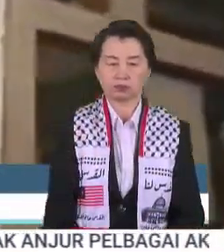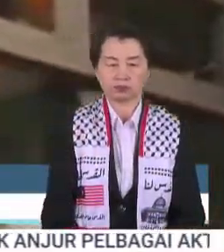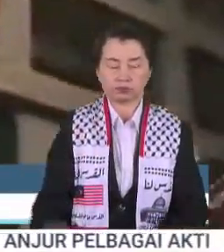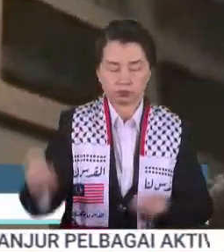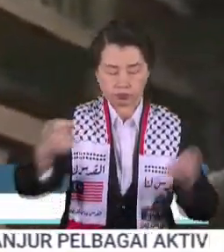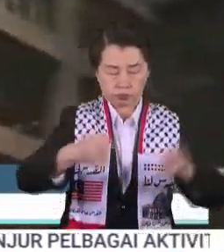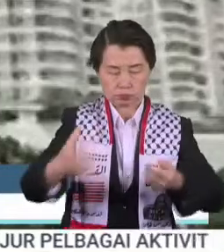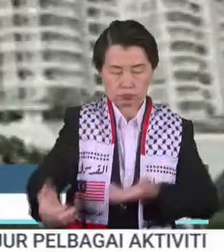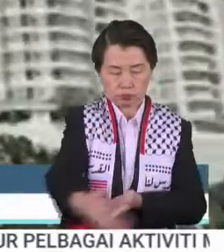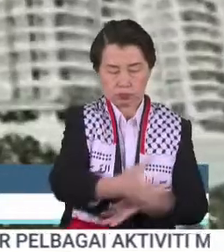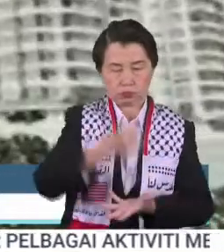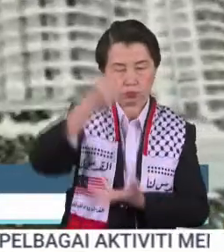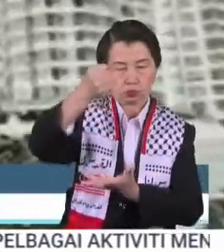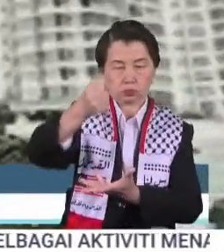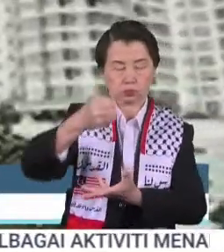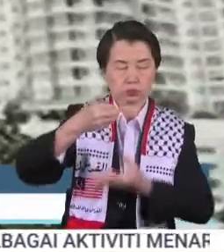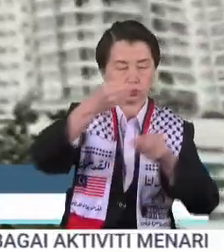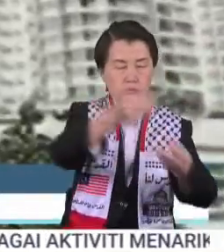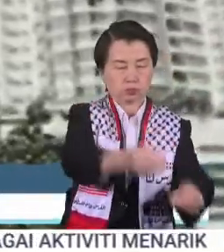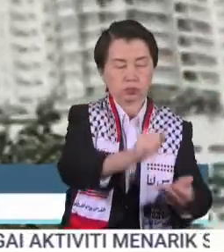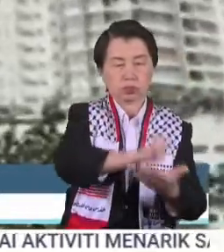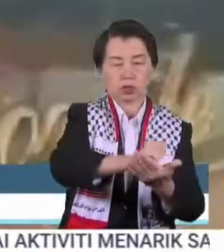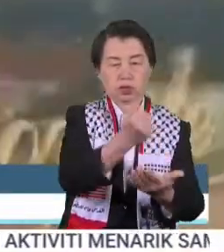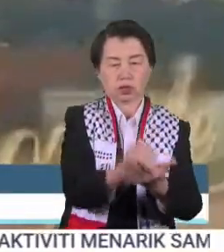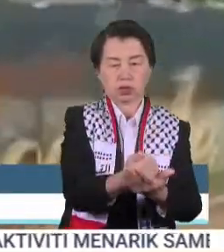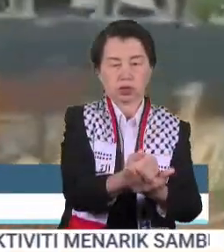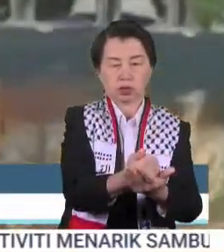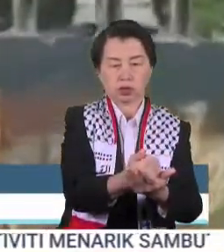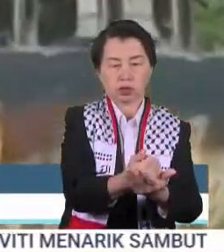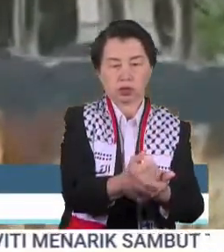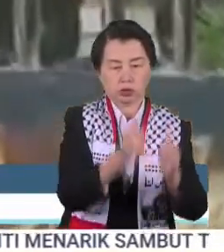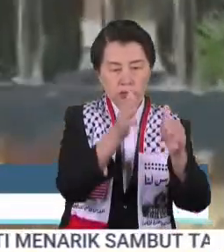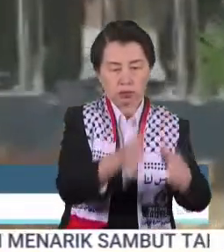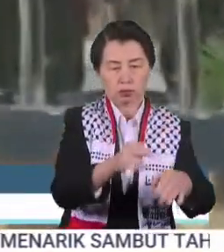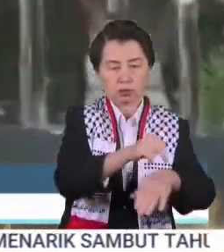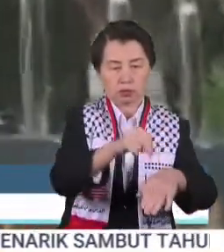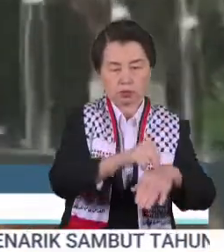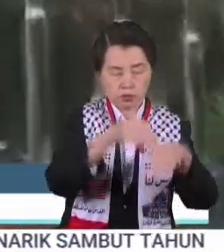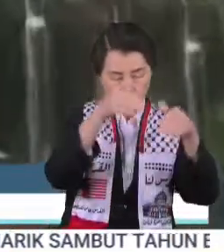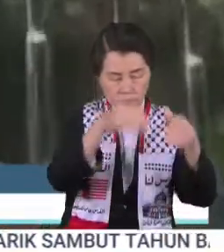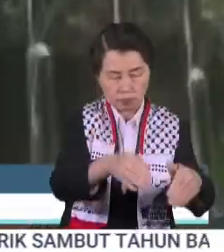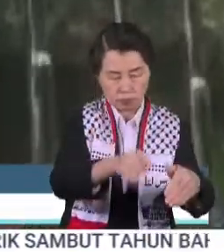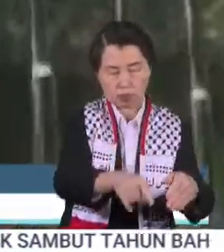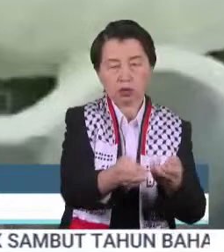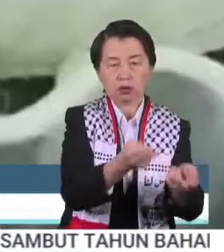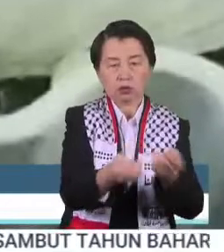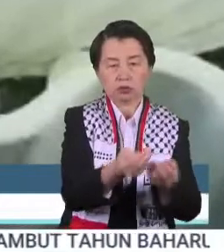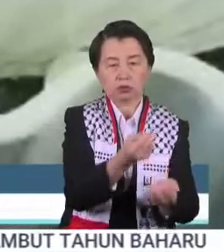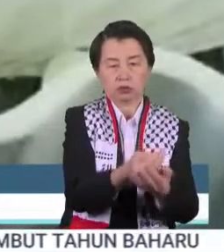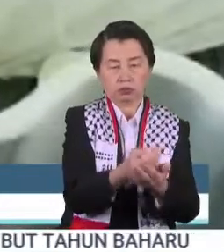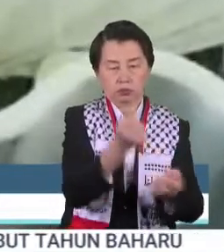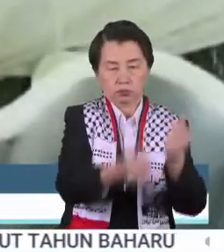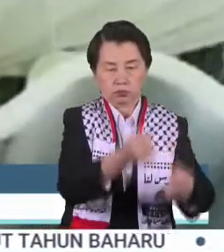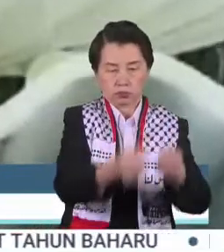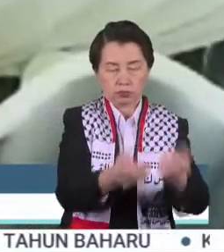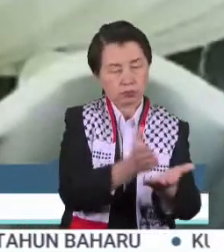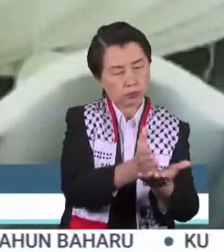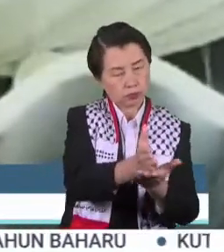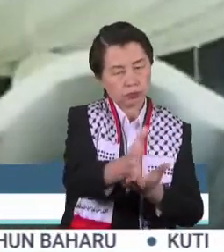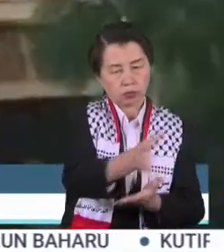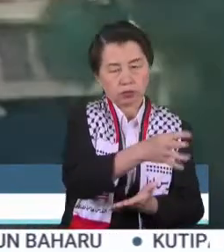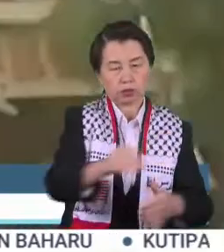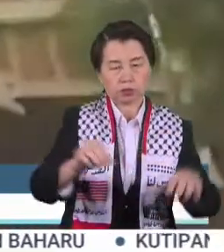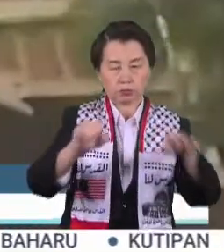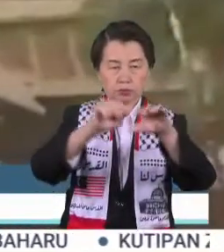Hasil kutipan dana akan disalurkan ke akaun Yayasan Prihatin Nasional Prihatin yang menguruskan sumbangan secara telus